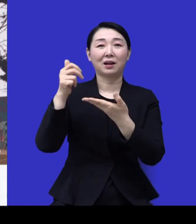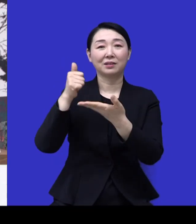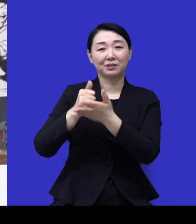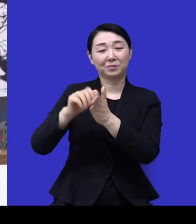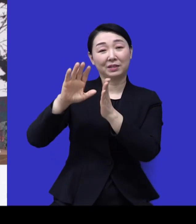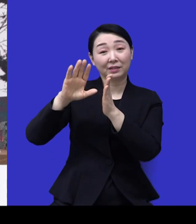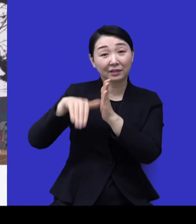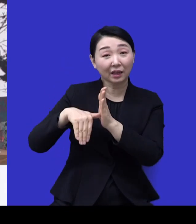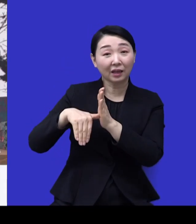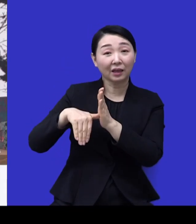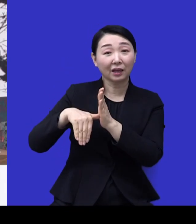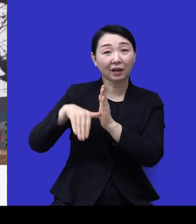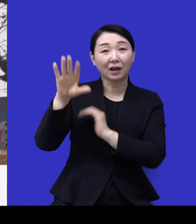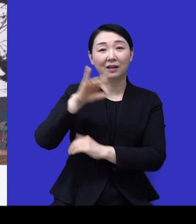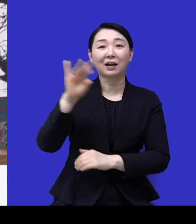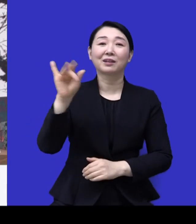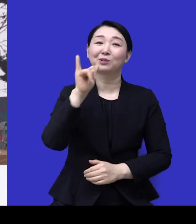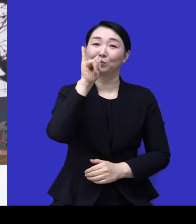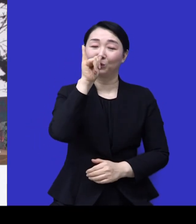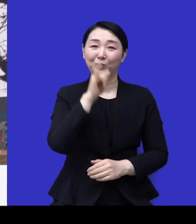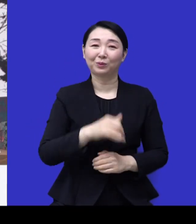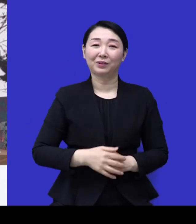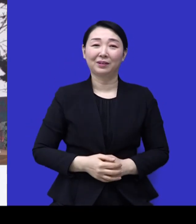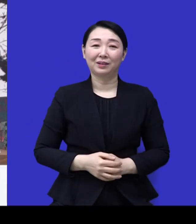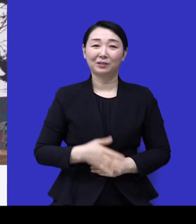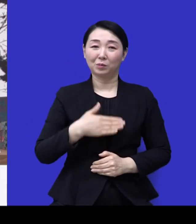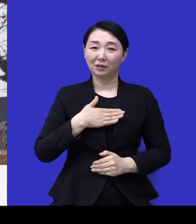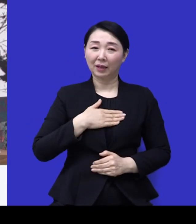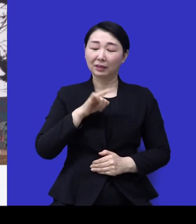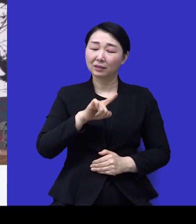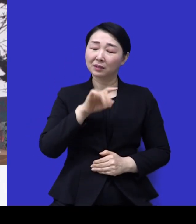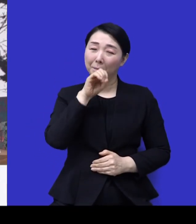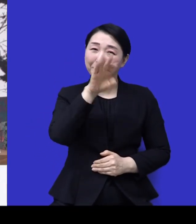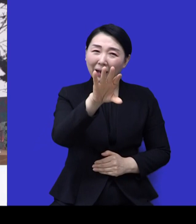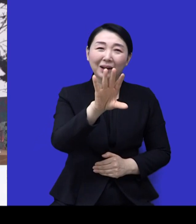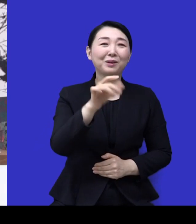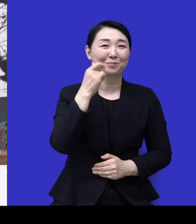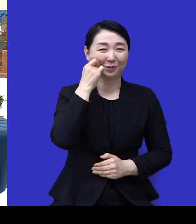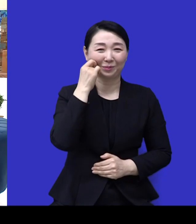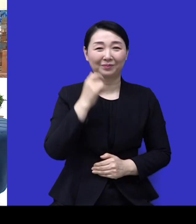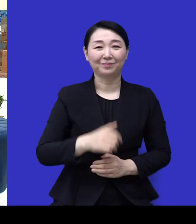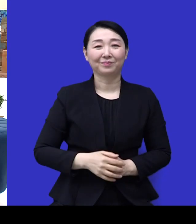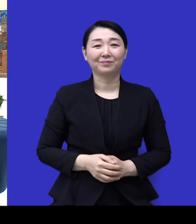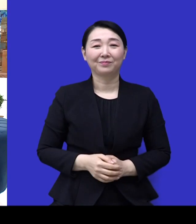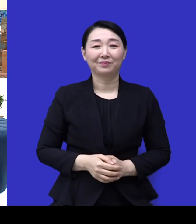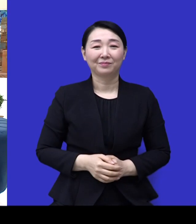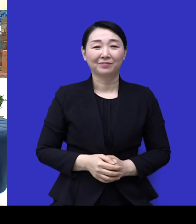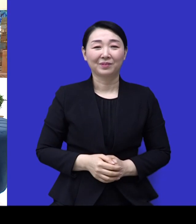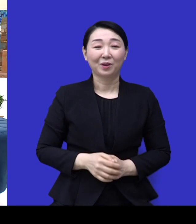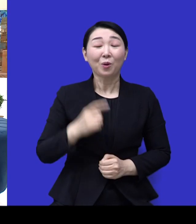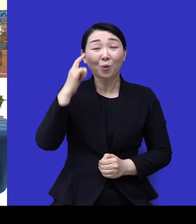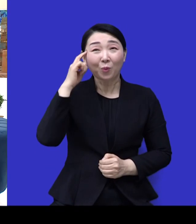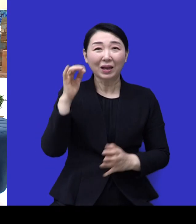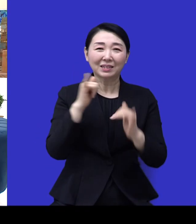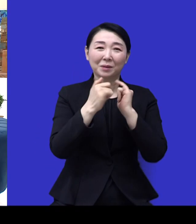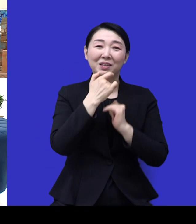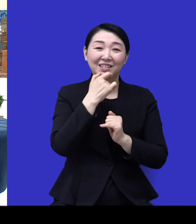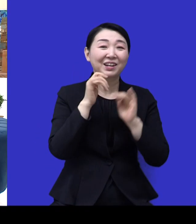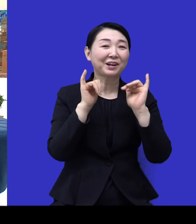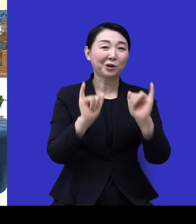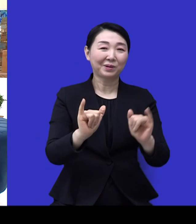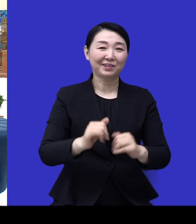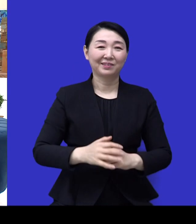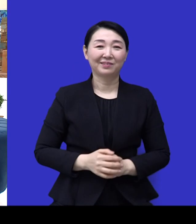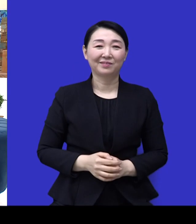하나님일 때가 가끔 있어요. 그런데 저는 그거를 입 밖에 내지 못했거든요. 괜히 싫어할까 봐. 사람들이